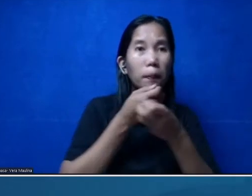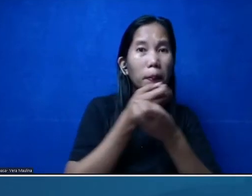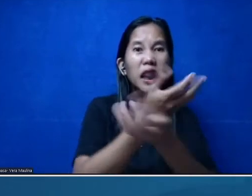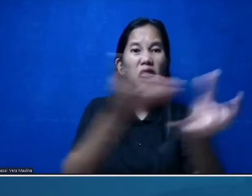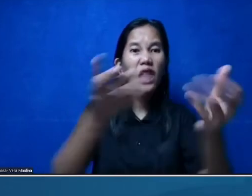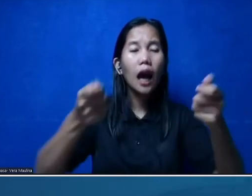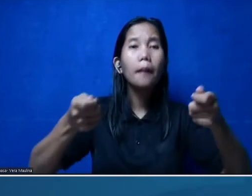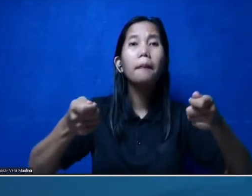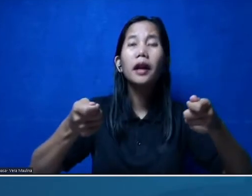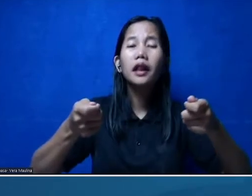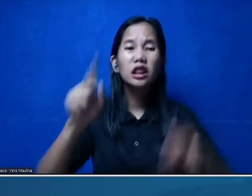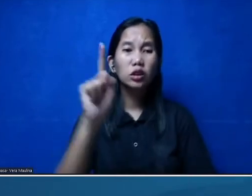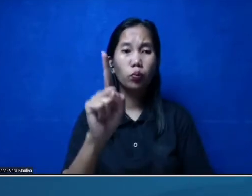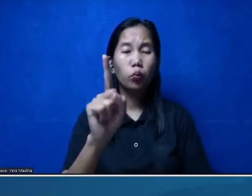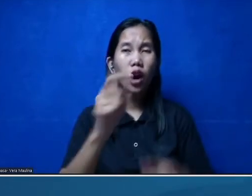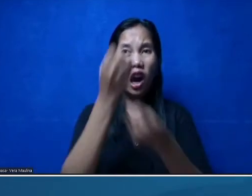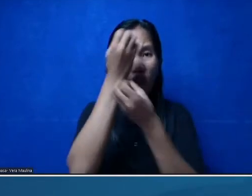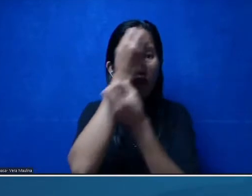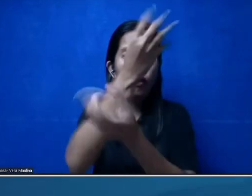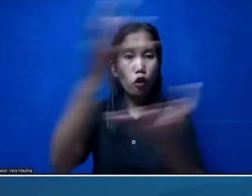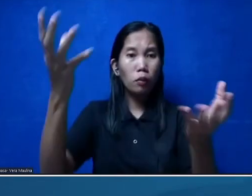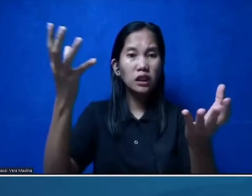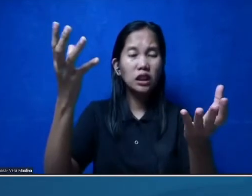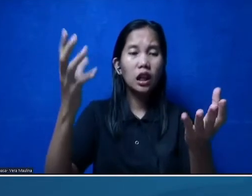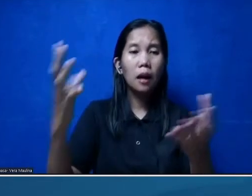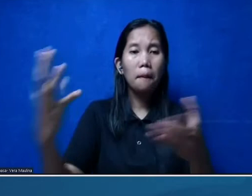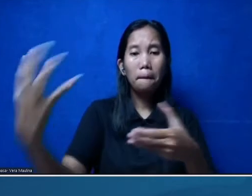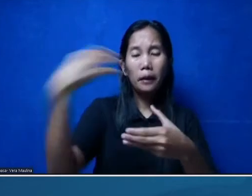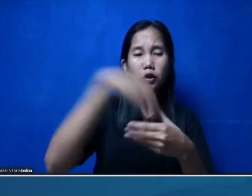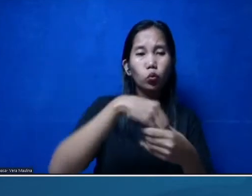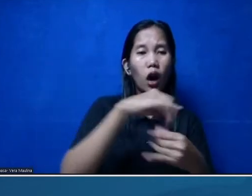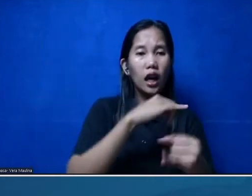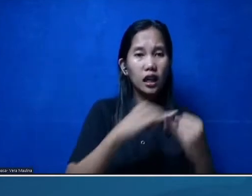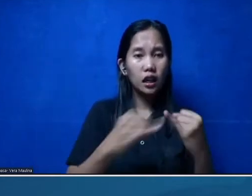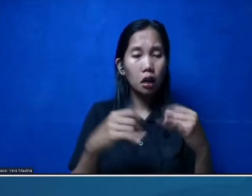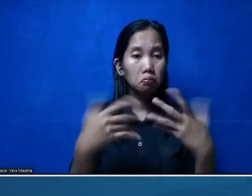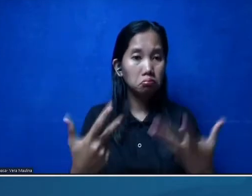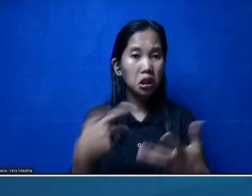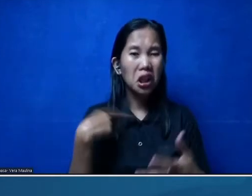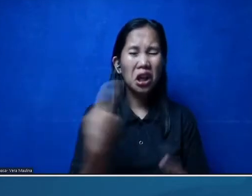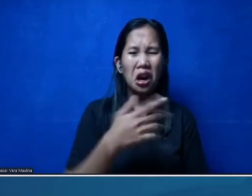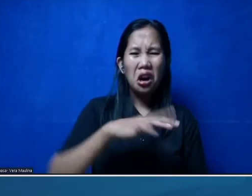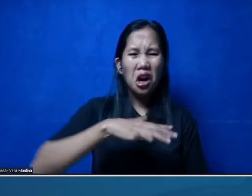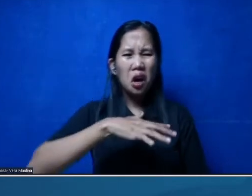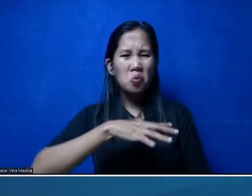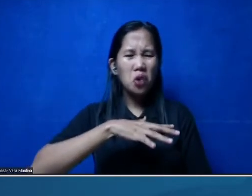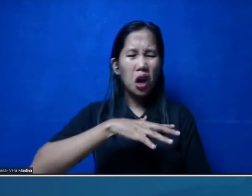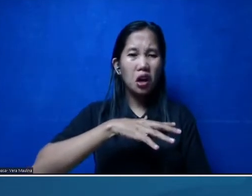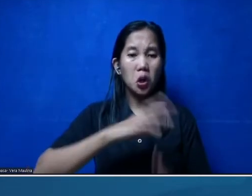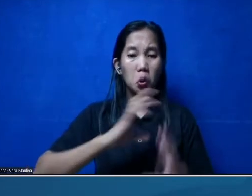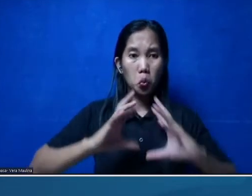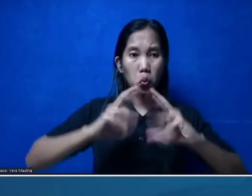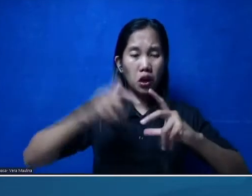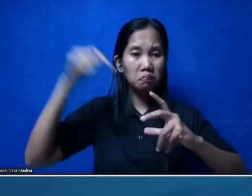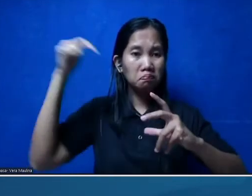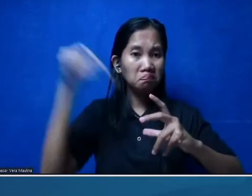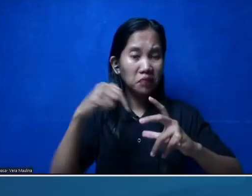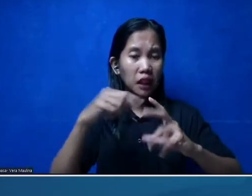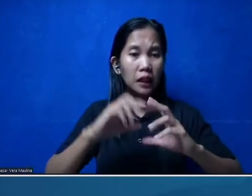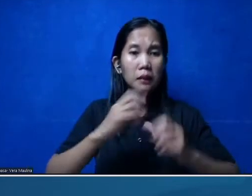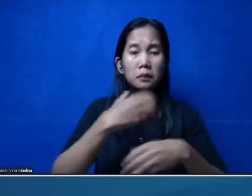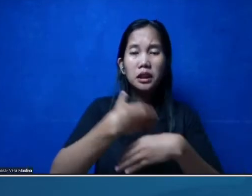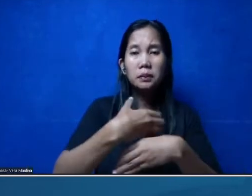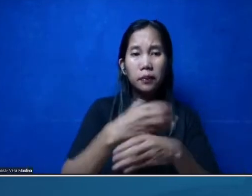benar gak dunia ini diciptakan oleh Allah benar enggak iya bahwa kita ini adalah